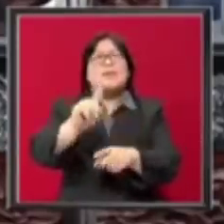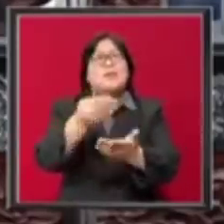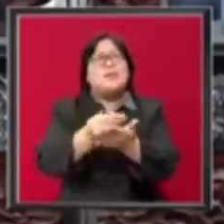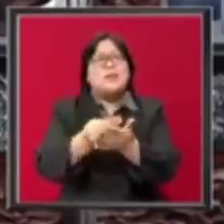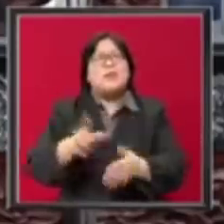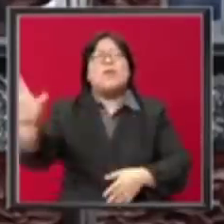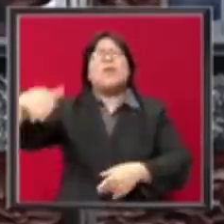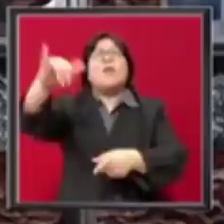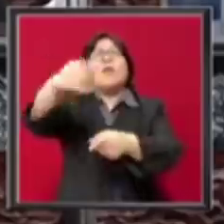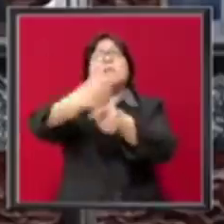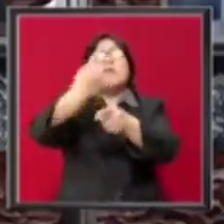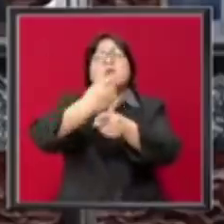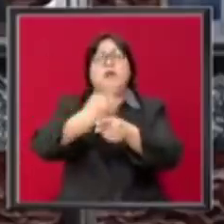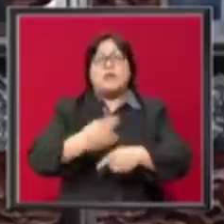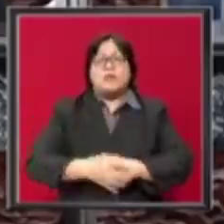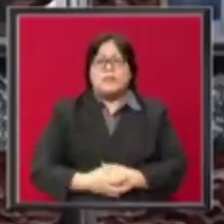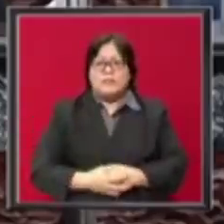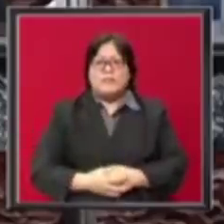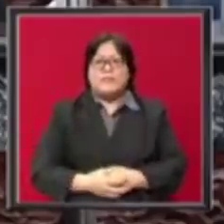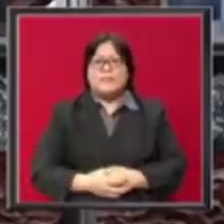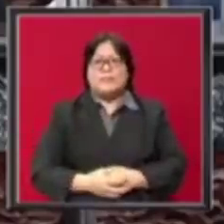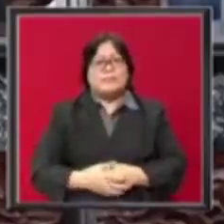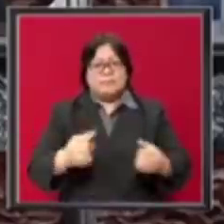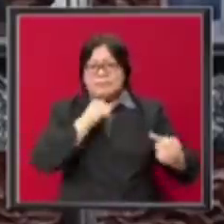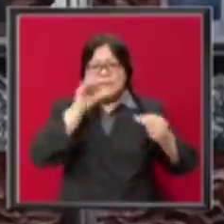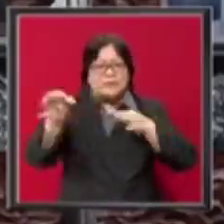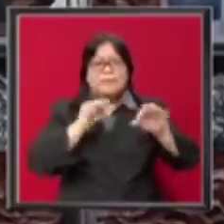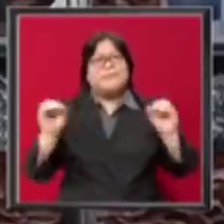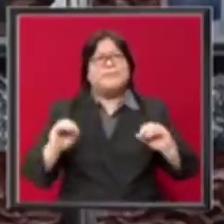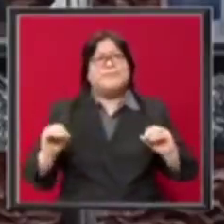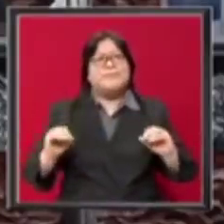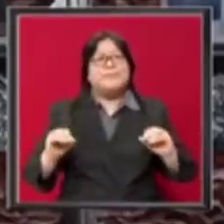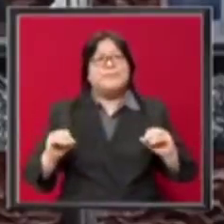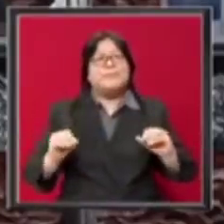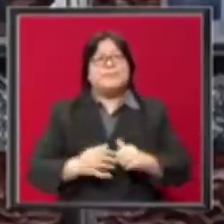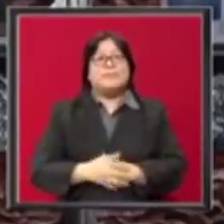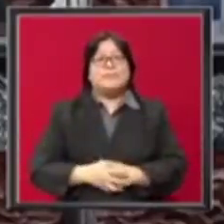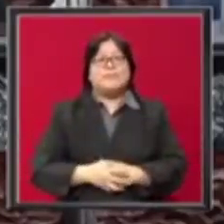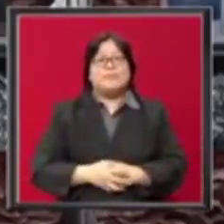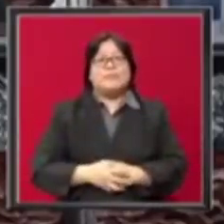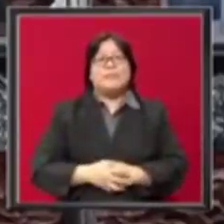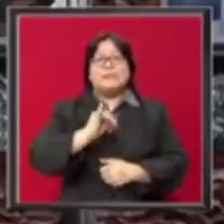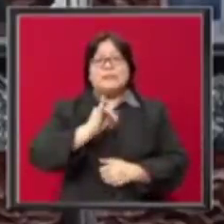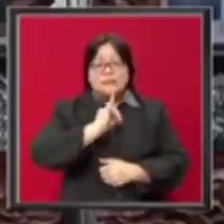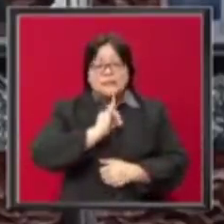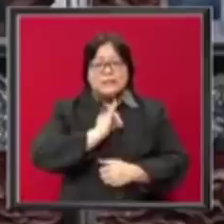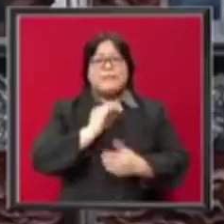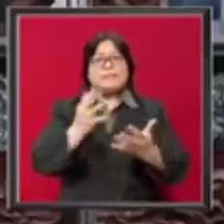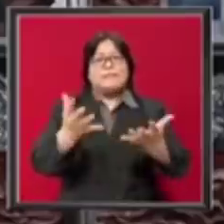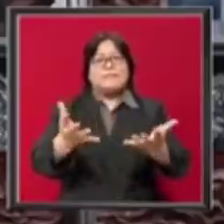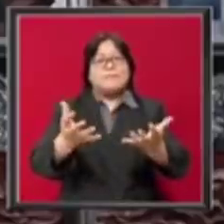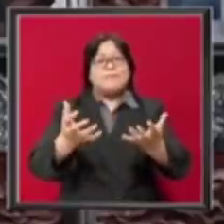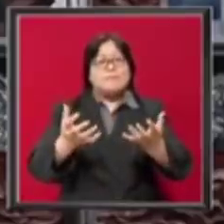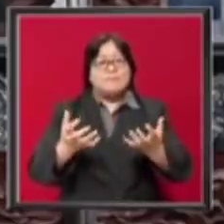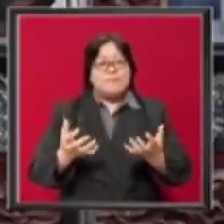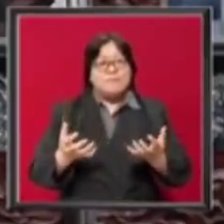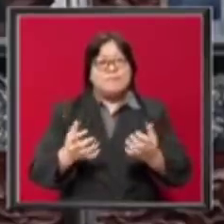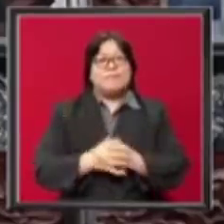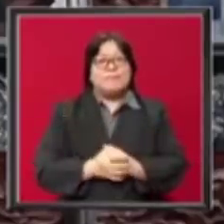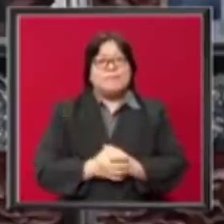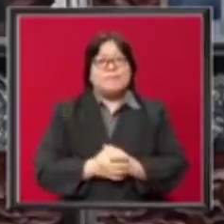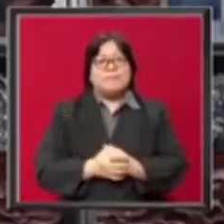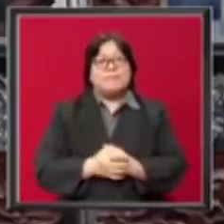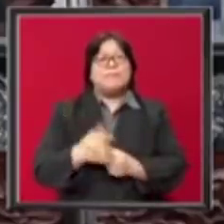ini? Tak ada sebut. Jadi oleh yang demikian, saya nak,